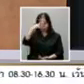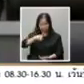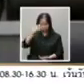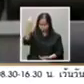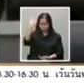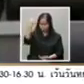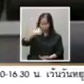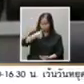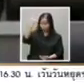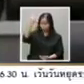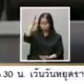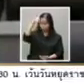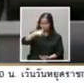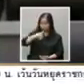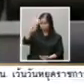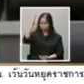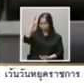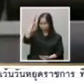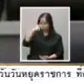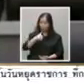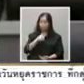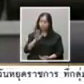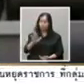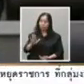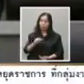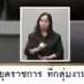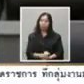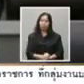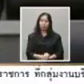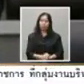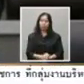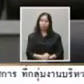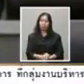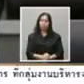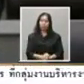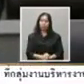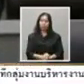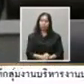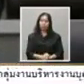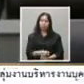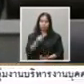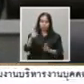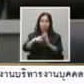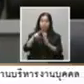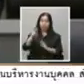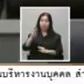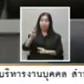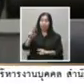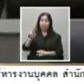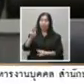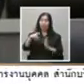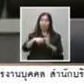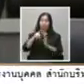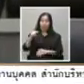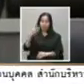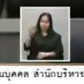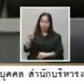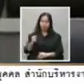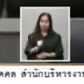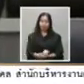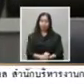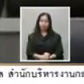อภิปราย เดี๋ยวท่าน สอง ท่านเจระผมให้ท่าน เรวัต เรวัต ผมในแพทย์เรวัตสุดเวชเสรีรวมไทย